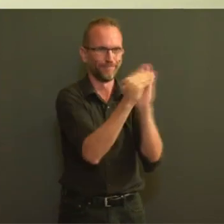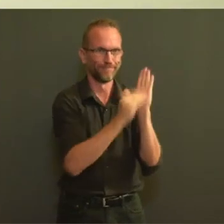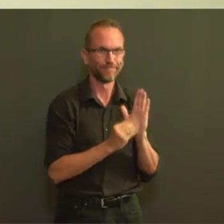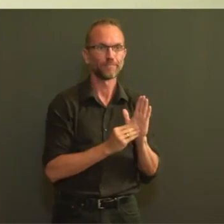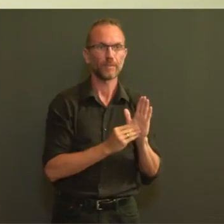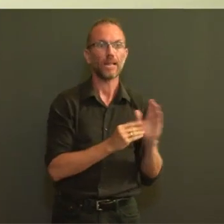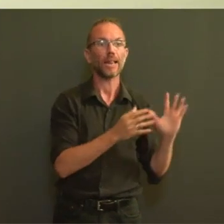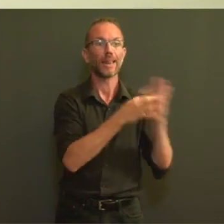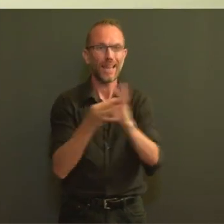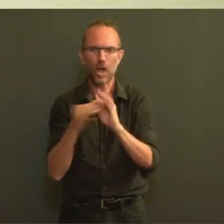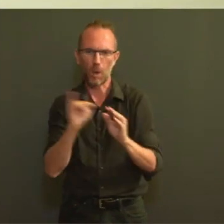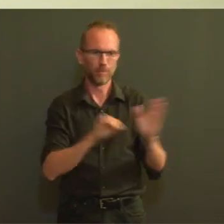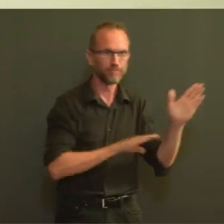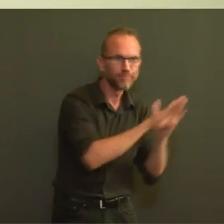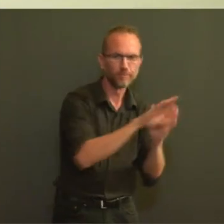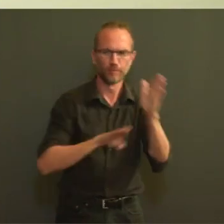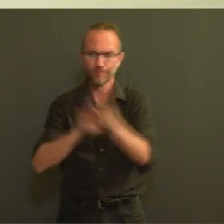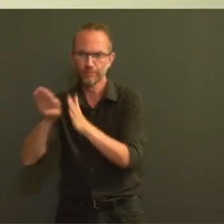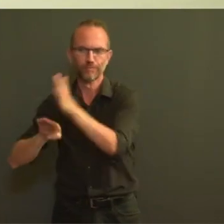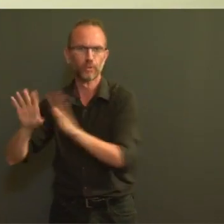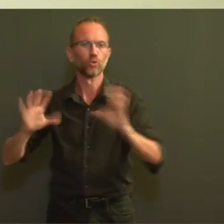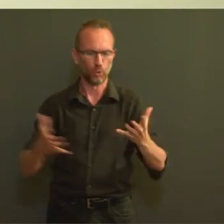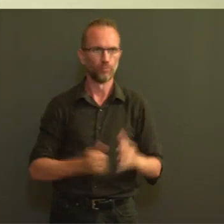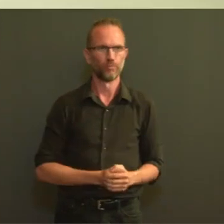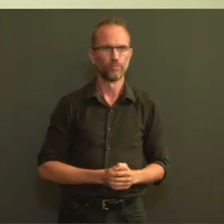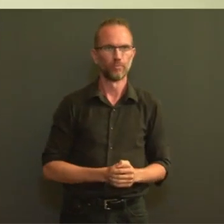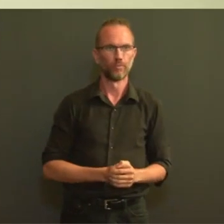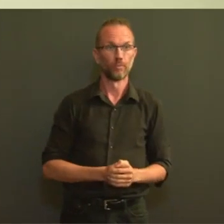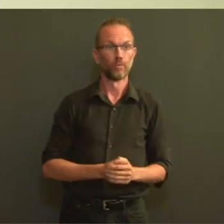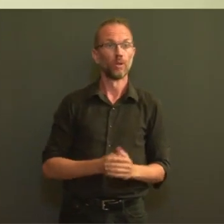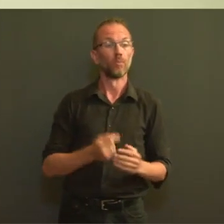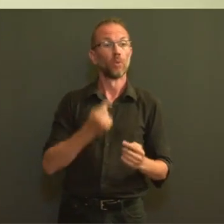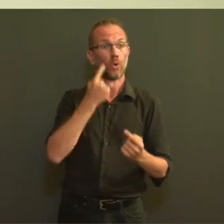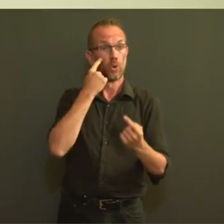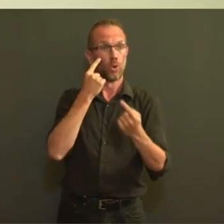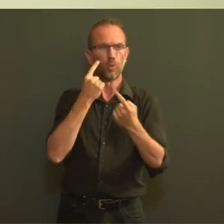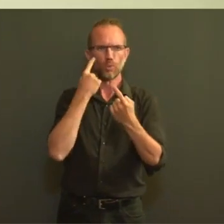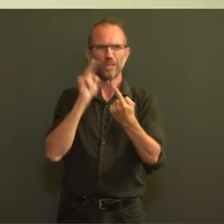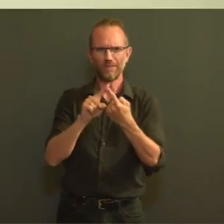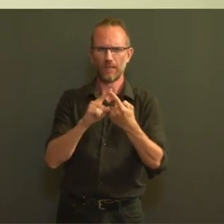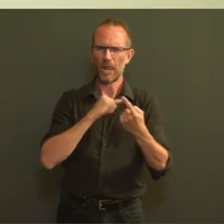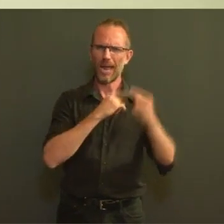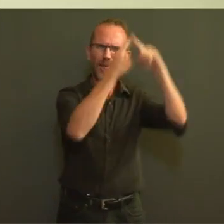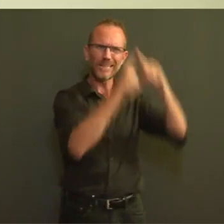l'épidémie. Le but est que chacun puisse être testé selon une liste de priorités.